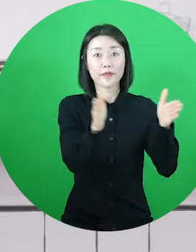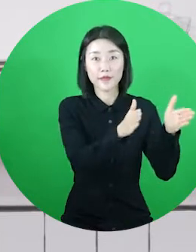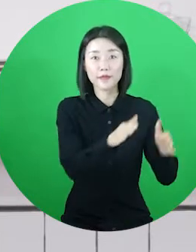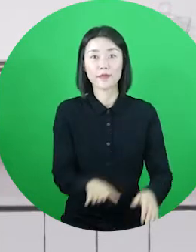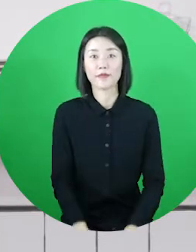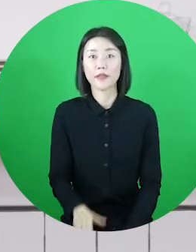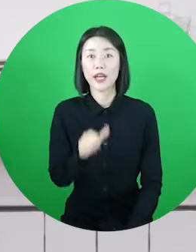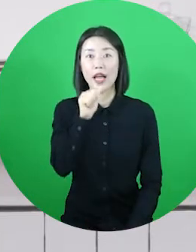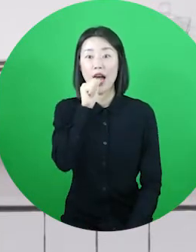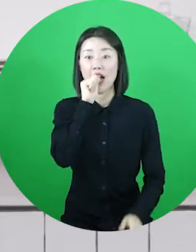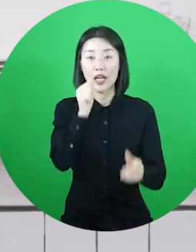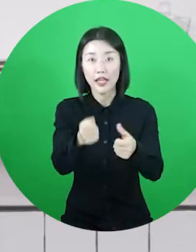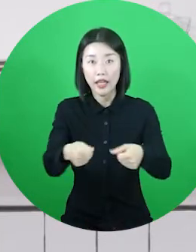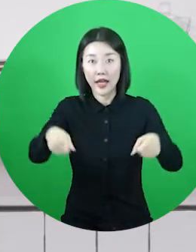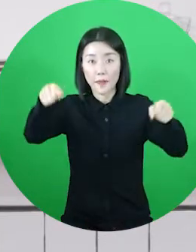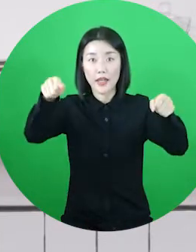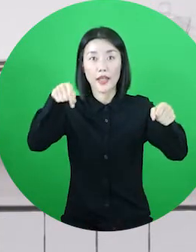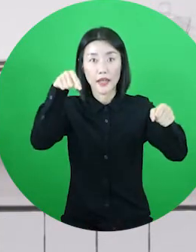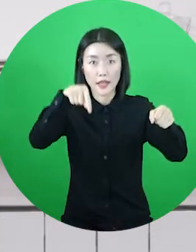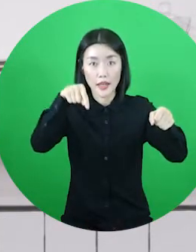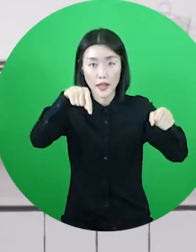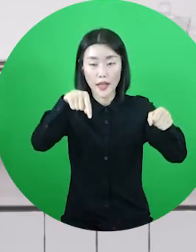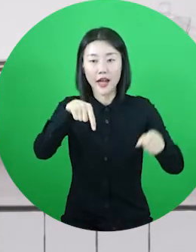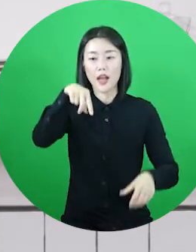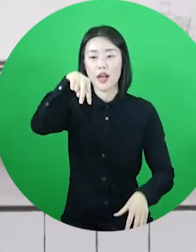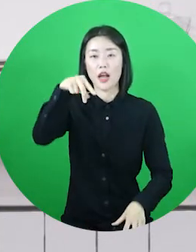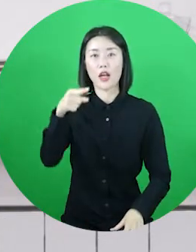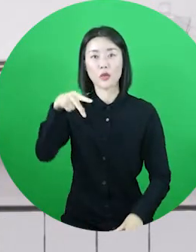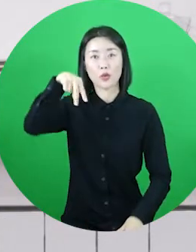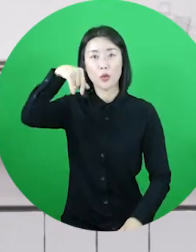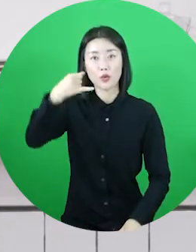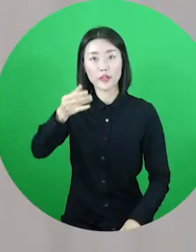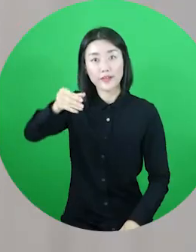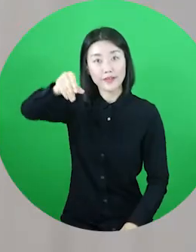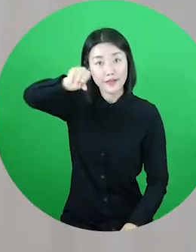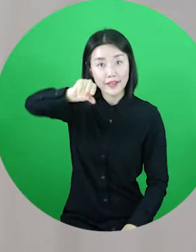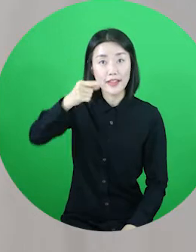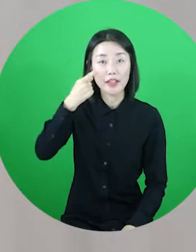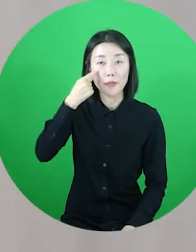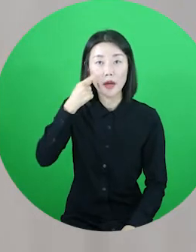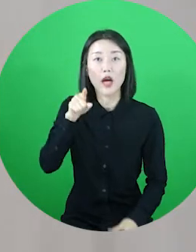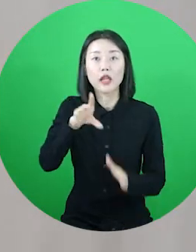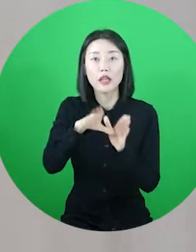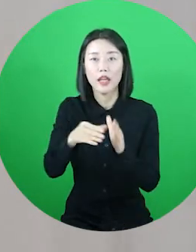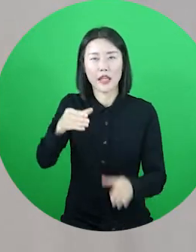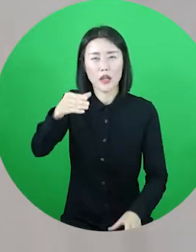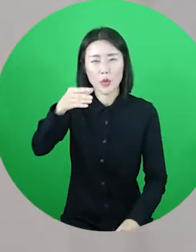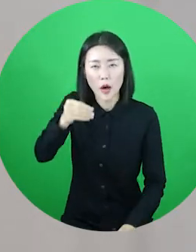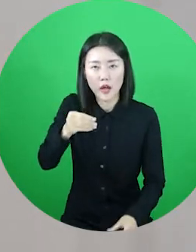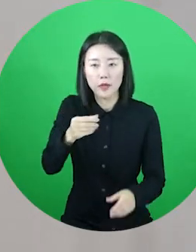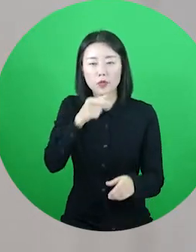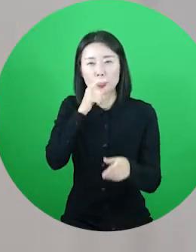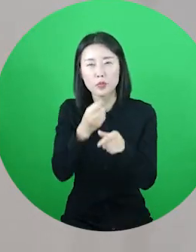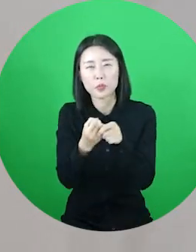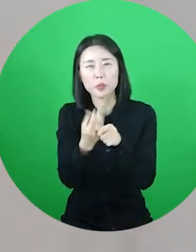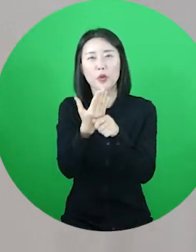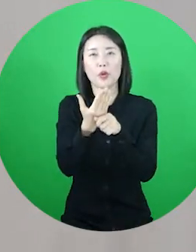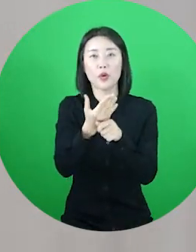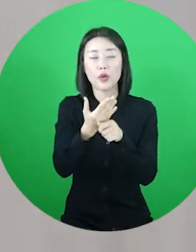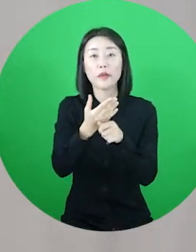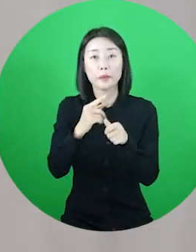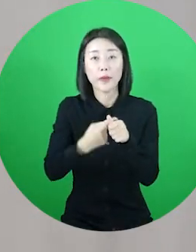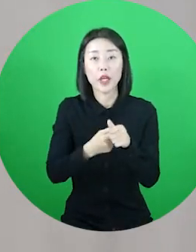다음으로는 이 우동 소스를 냄비에 넣어 주겠습니다. 소스가 흐르지 않도록 윗부분을